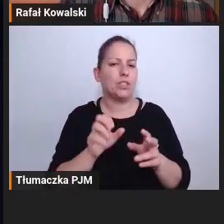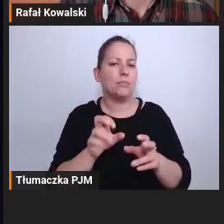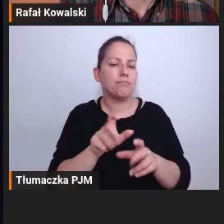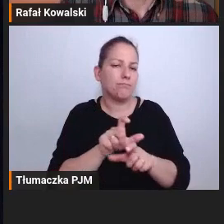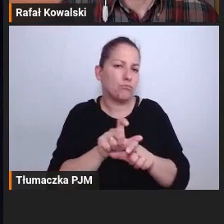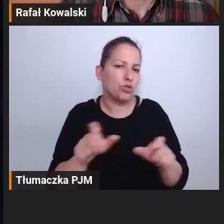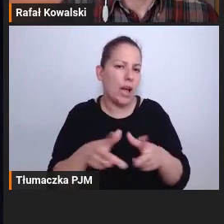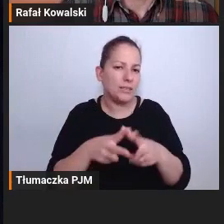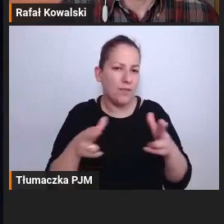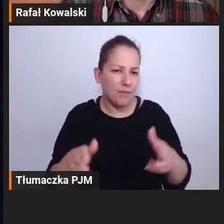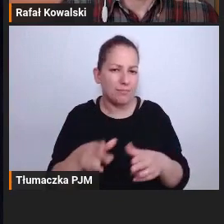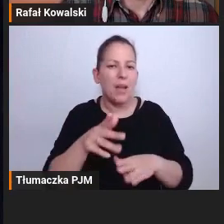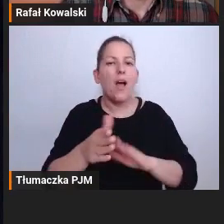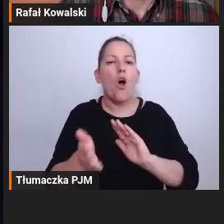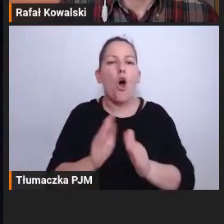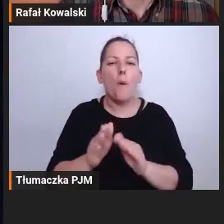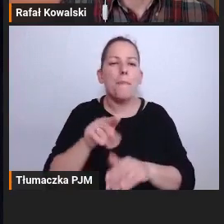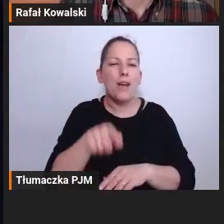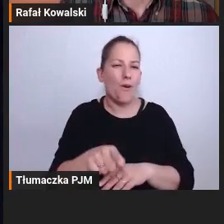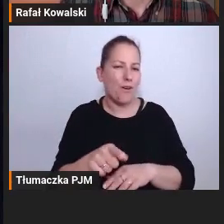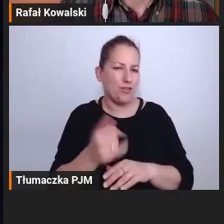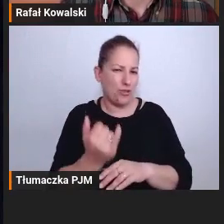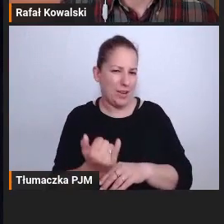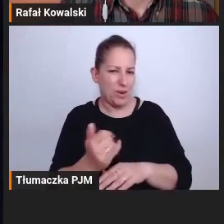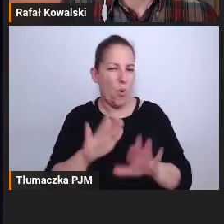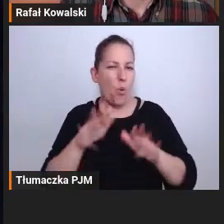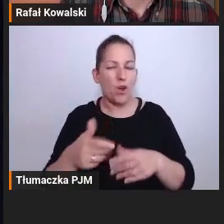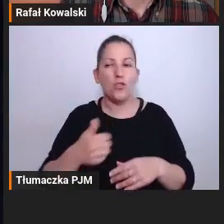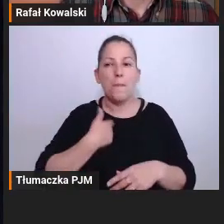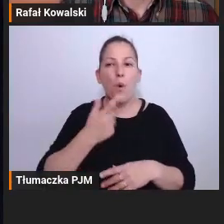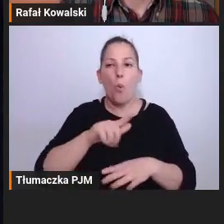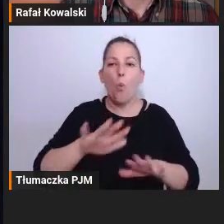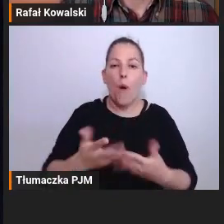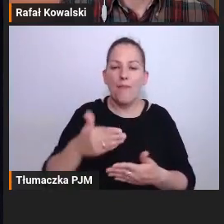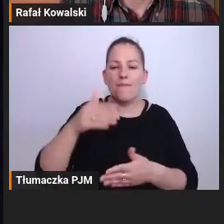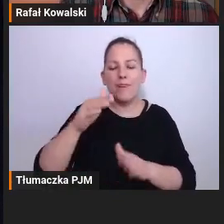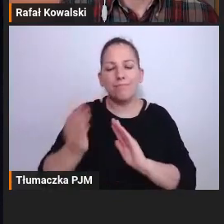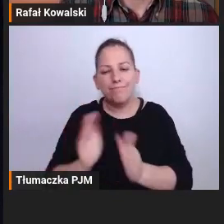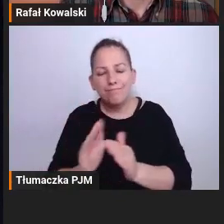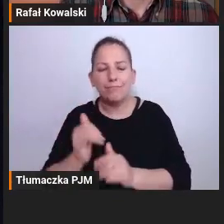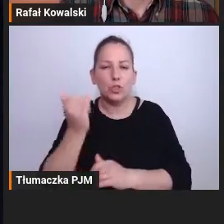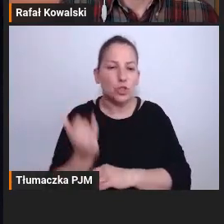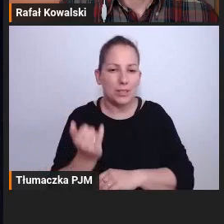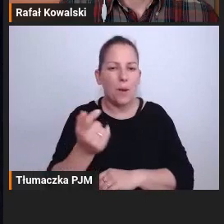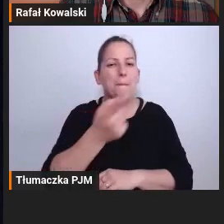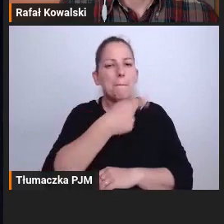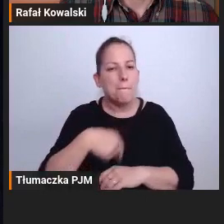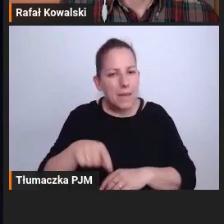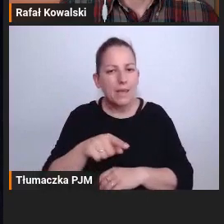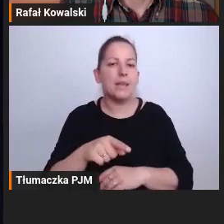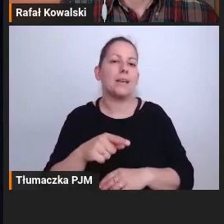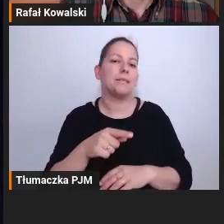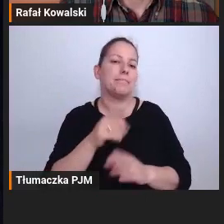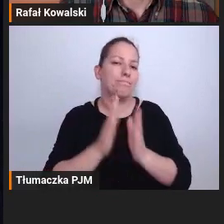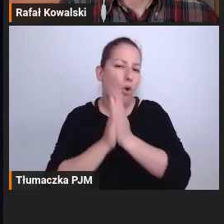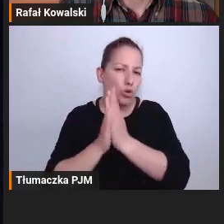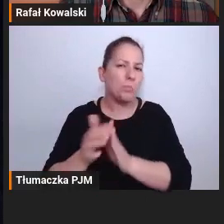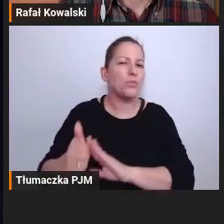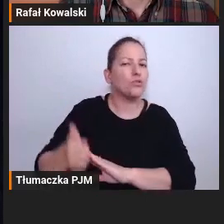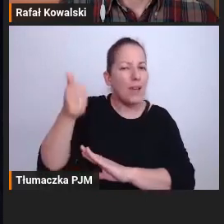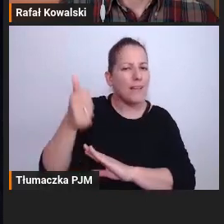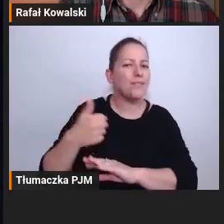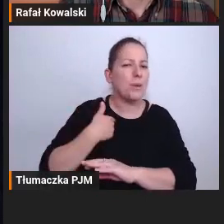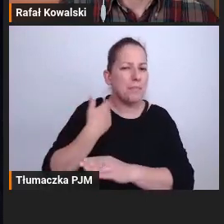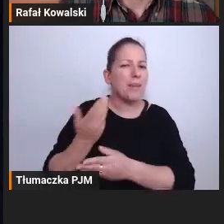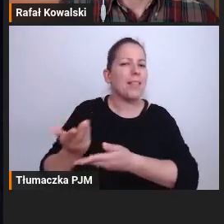jest związane z opieką nad dzieckiem, czyli żeby nam było łatwiej opiekować się dzieckiem, my prosimy pracodawcę o to, żeby